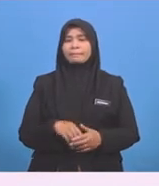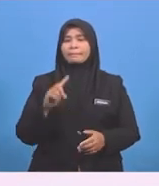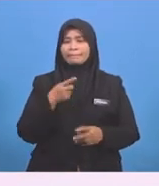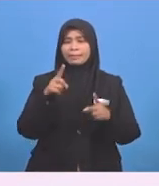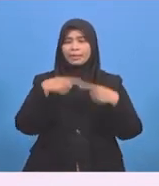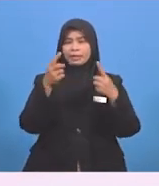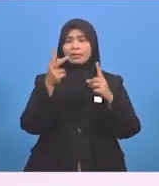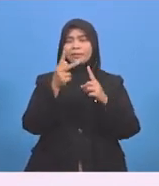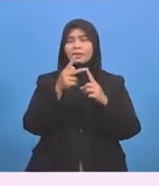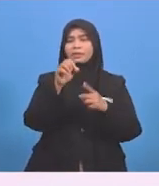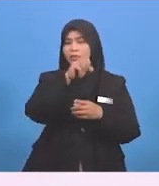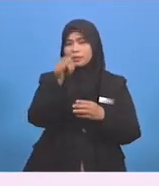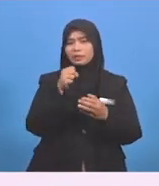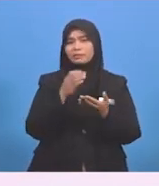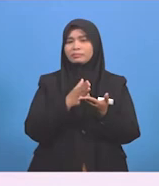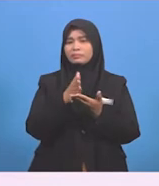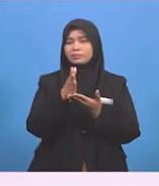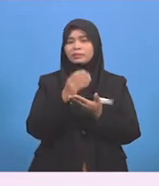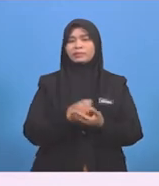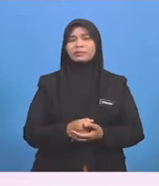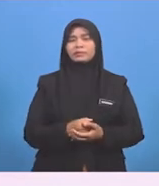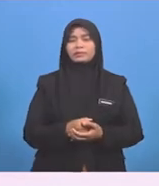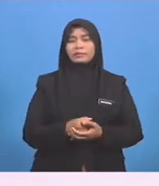Kita pergi kepada soalan seterusnya.